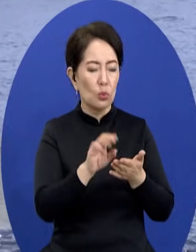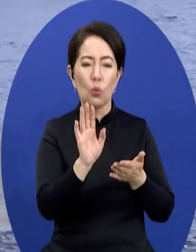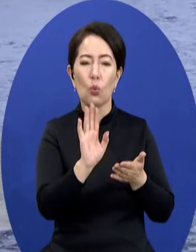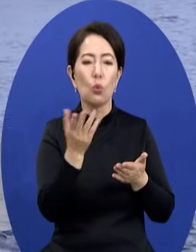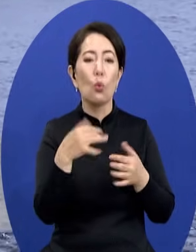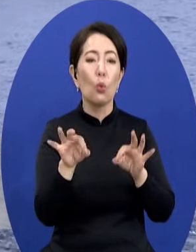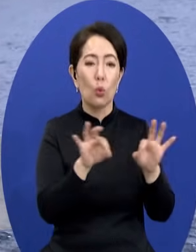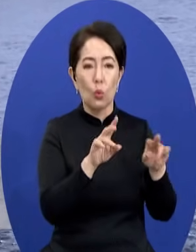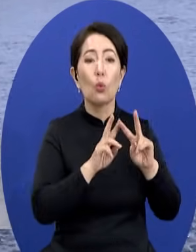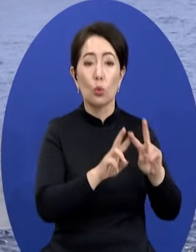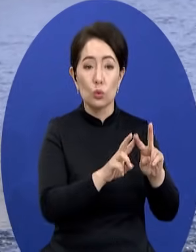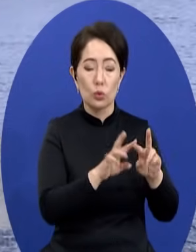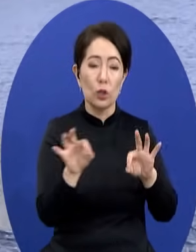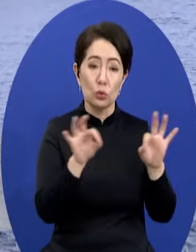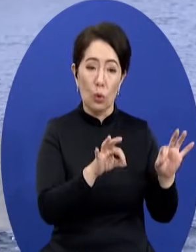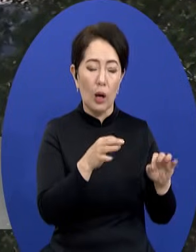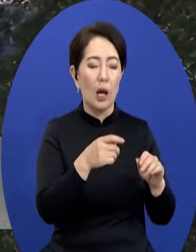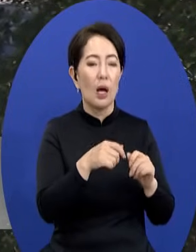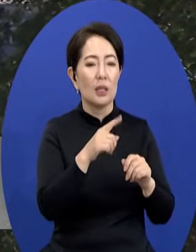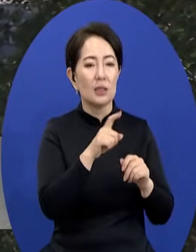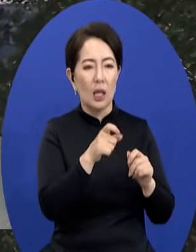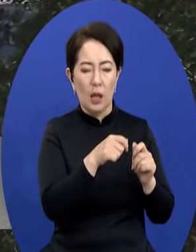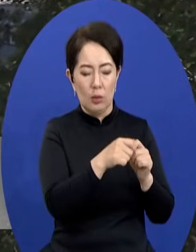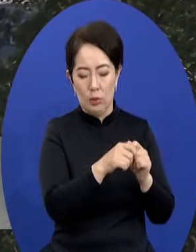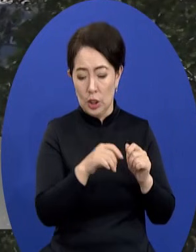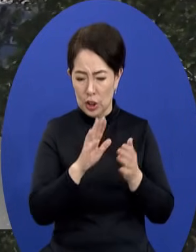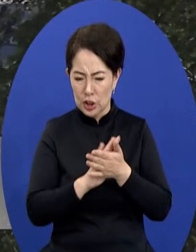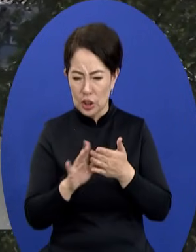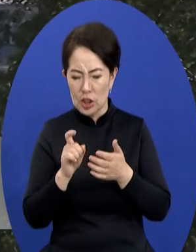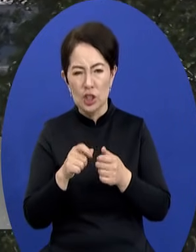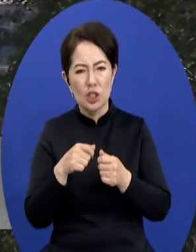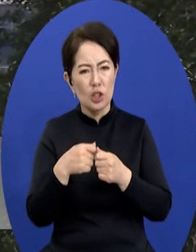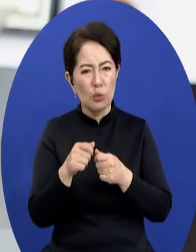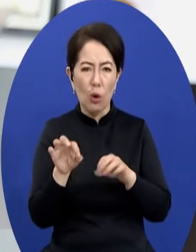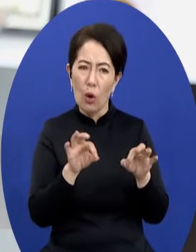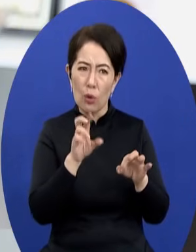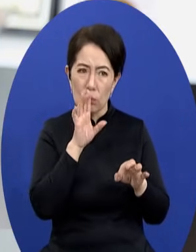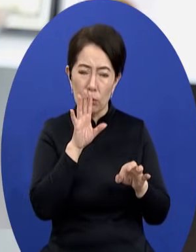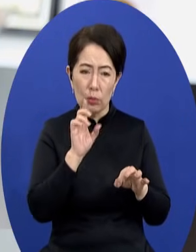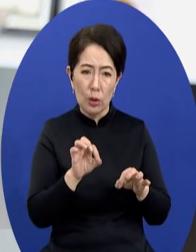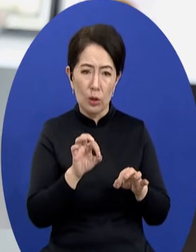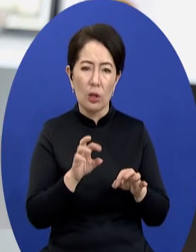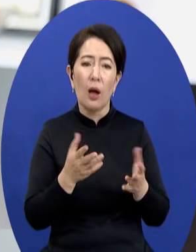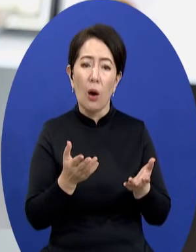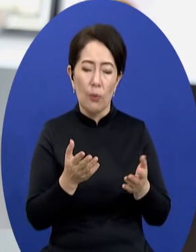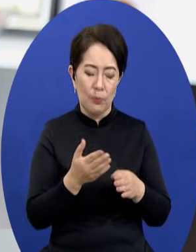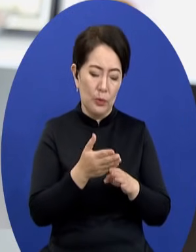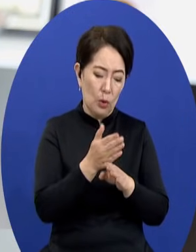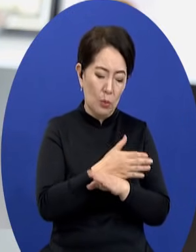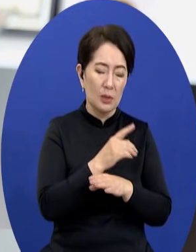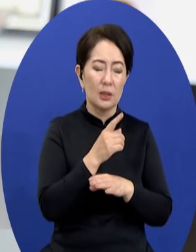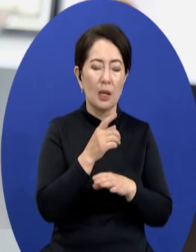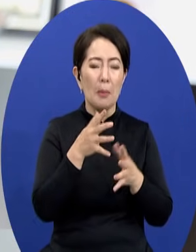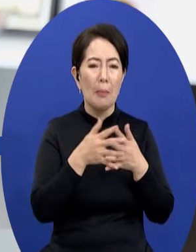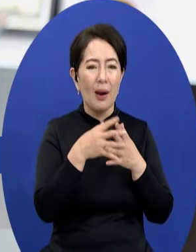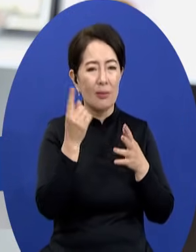шаардлагагүйгээр үргэлжлүүлэн сунгах юм байна. Харин шинээр зээлийн төлбөрөө хойшлуулах хүсэлтээ бол өмнө нь зээлийн хүсэлтээ сунгах одоо